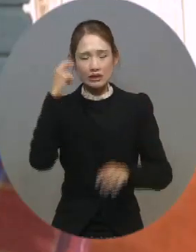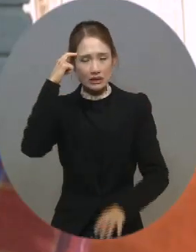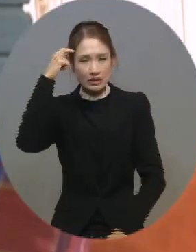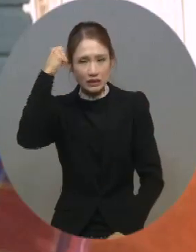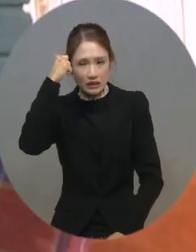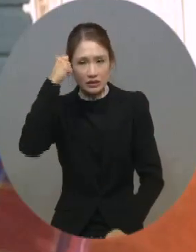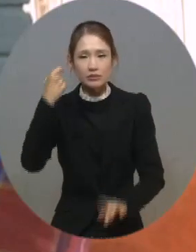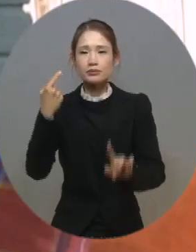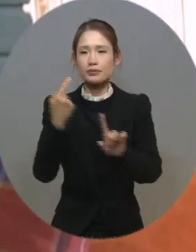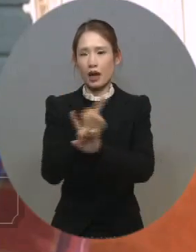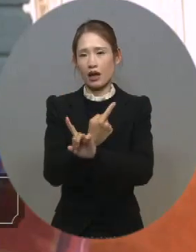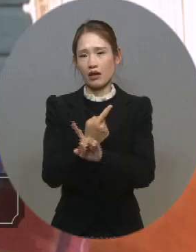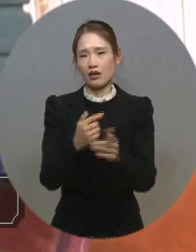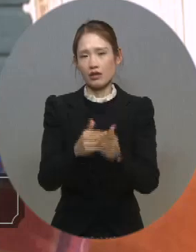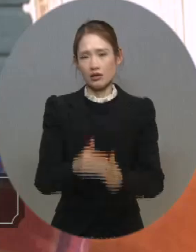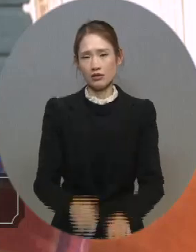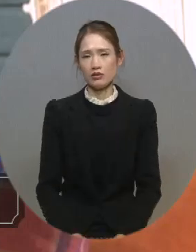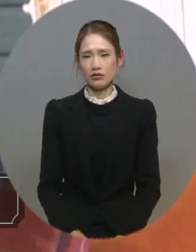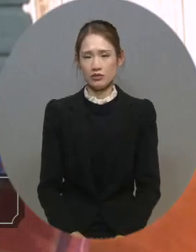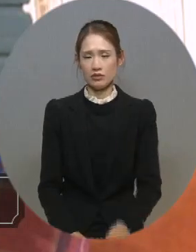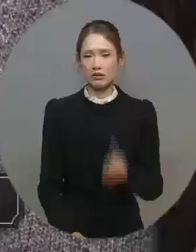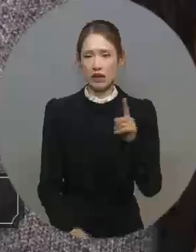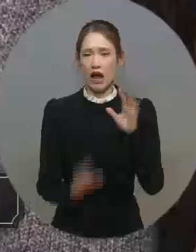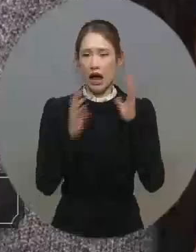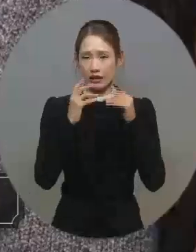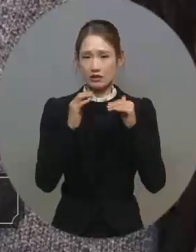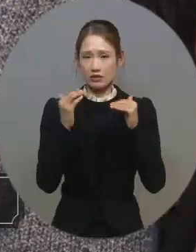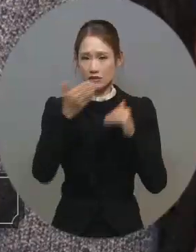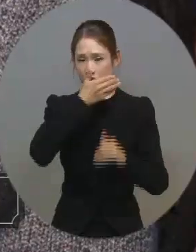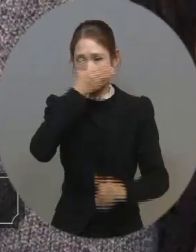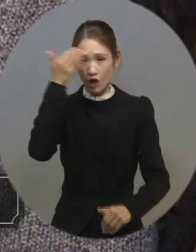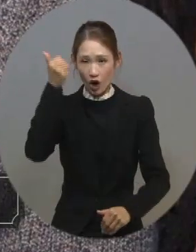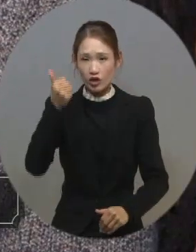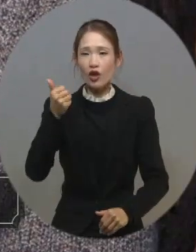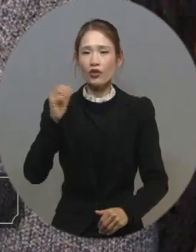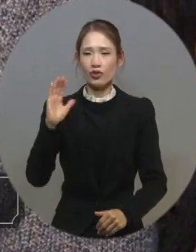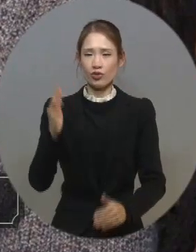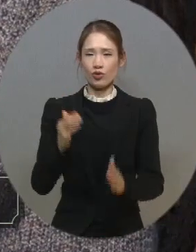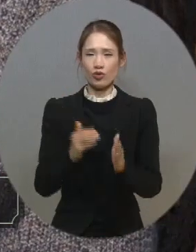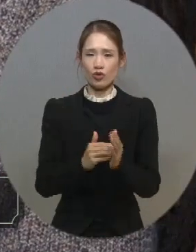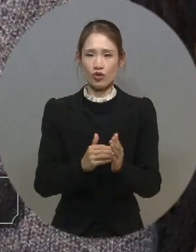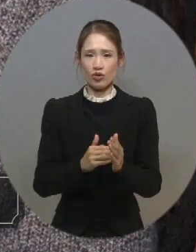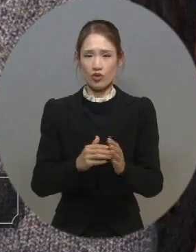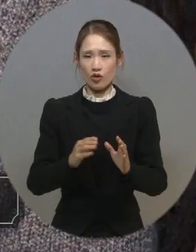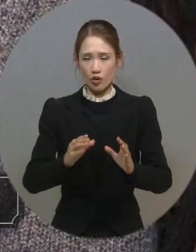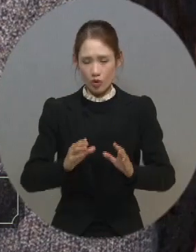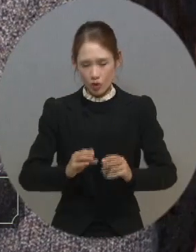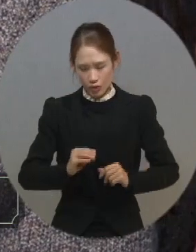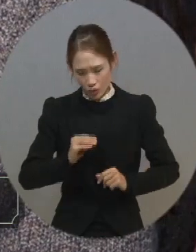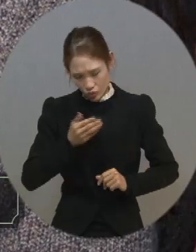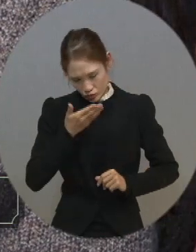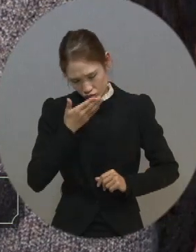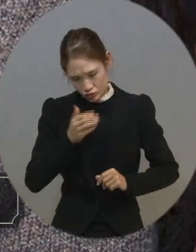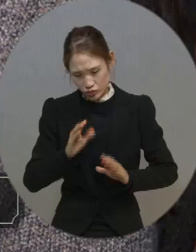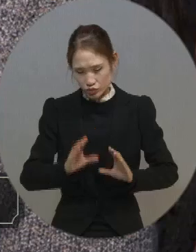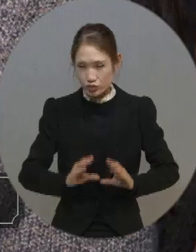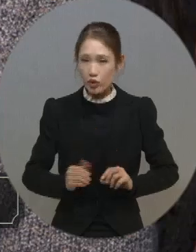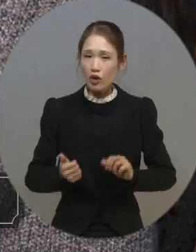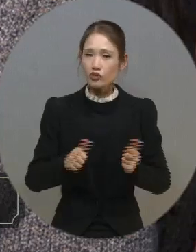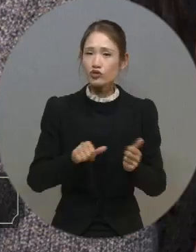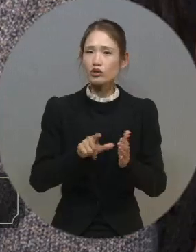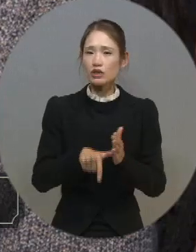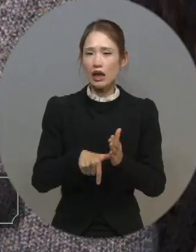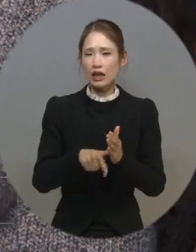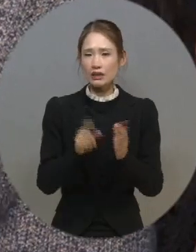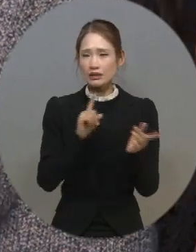거죠. 그 아이들이 이제 청년이 되고 했는데 자기들이 굶어 죽일 때 살려준 사람은